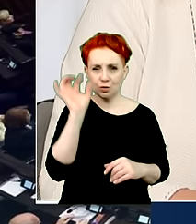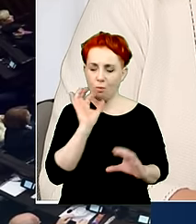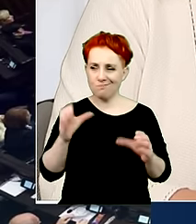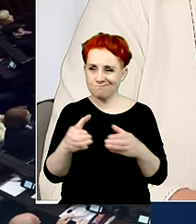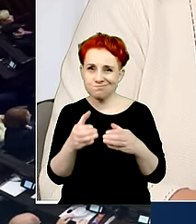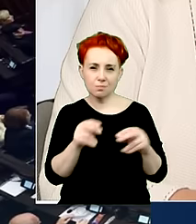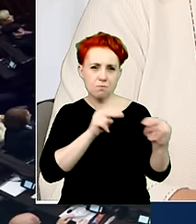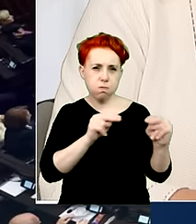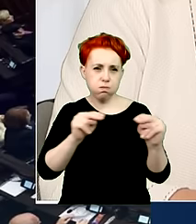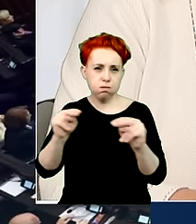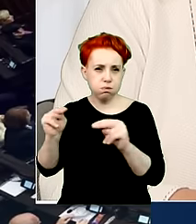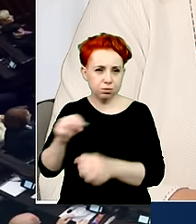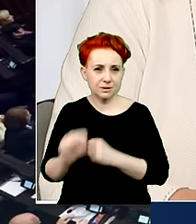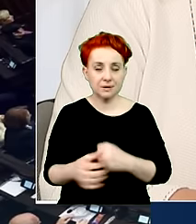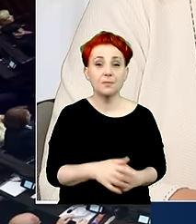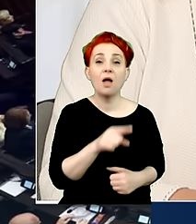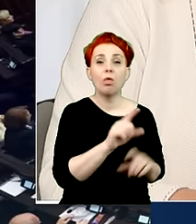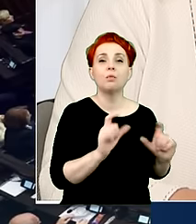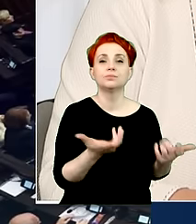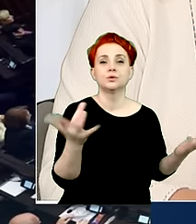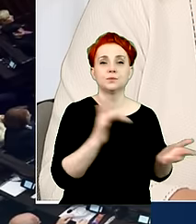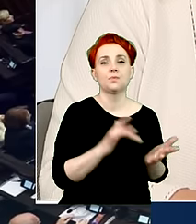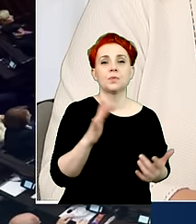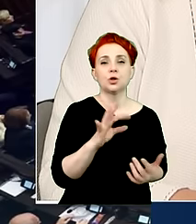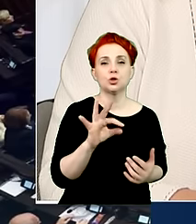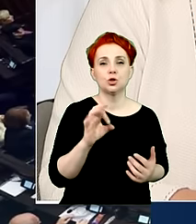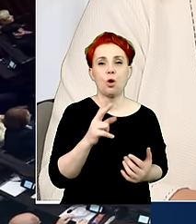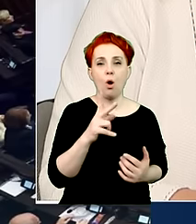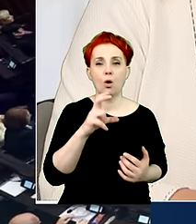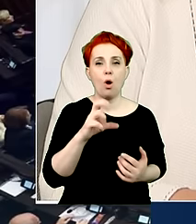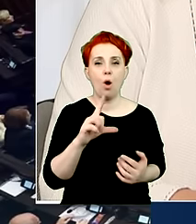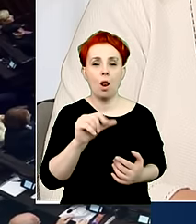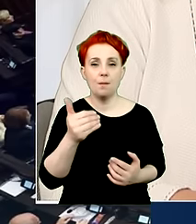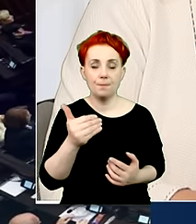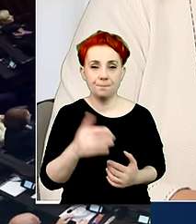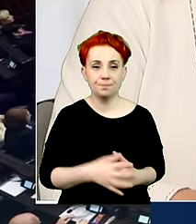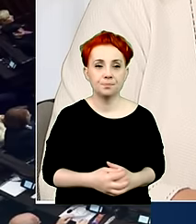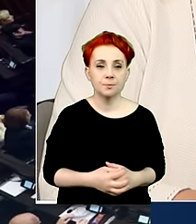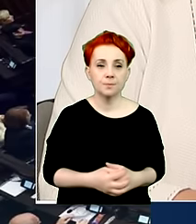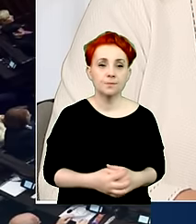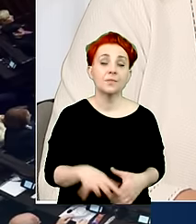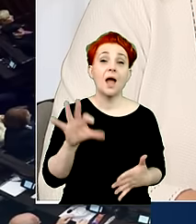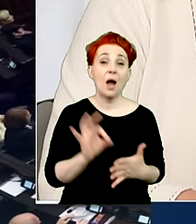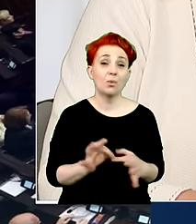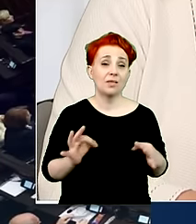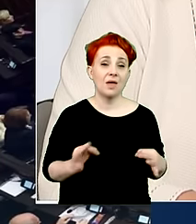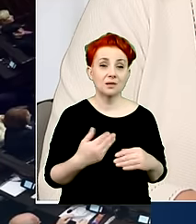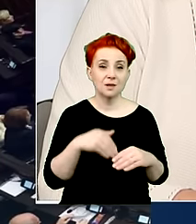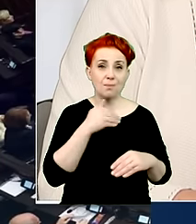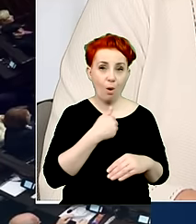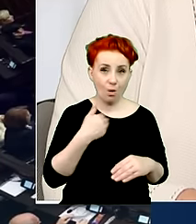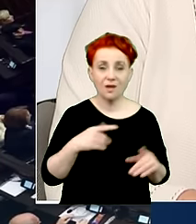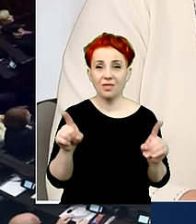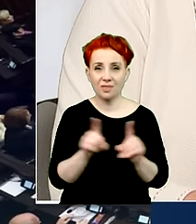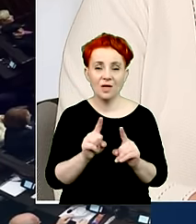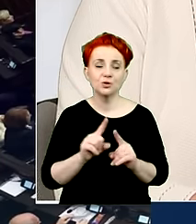po ulicach. A to się wydarzyło w Sztokholmie. I to wszystko w momencie, kiedy Polska zgadza się głosami również europosłów lewicy